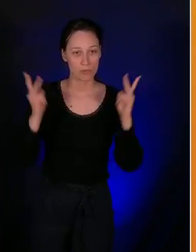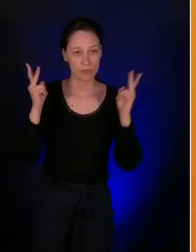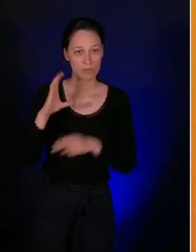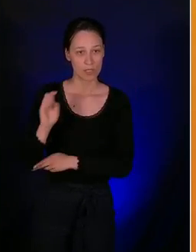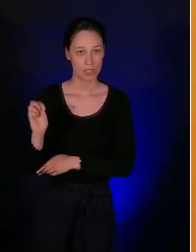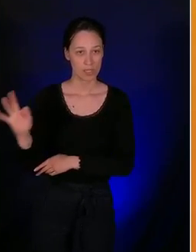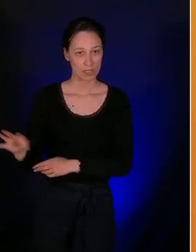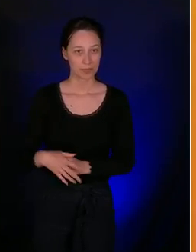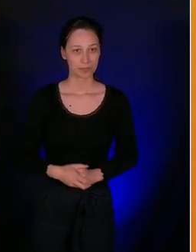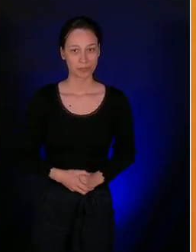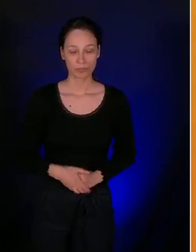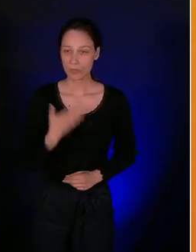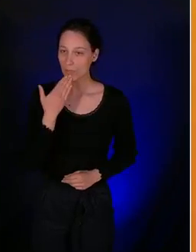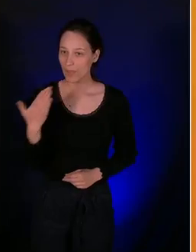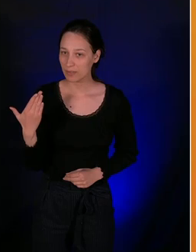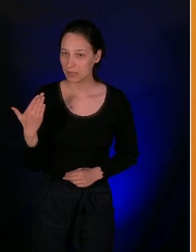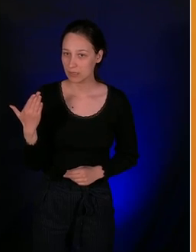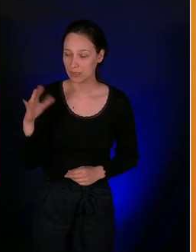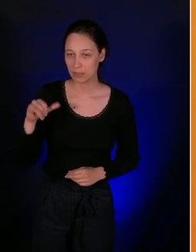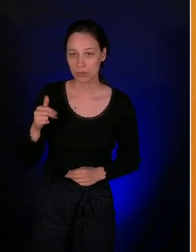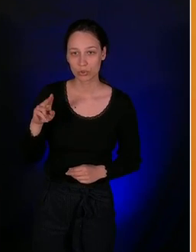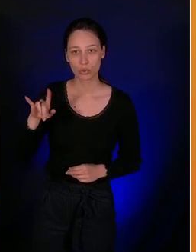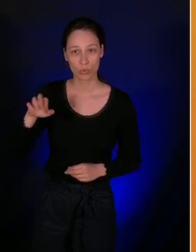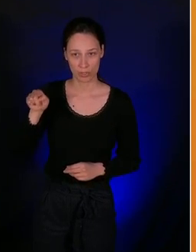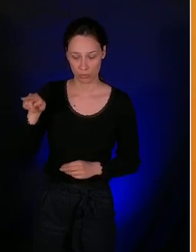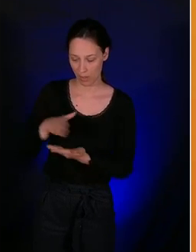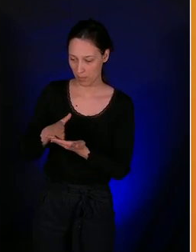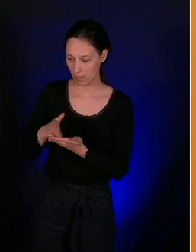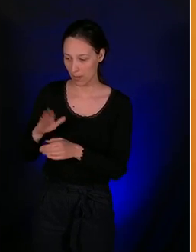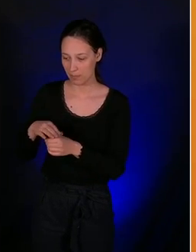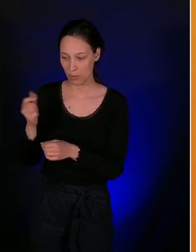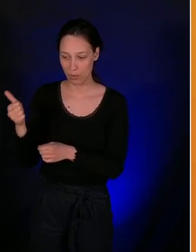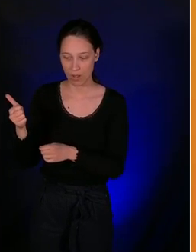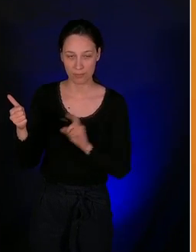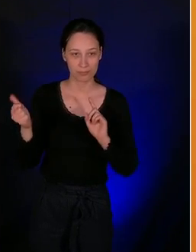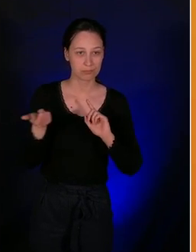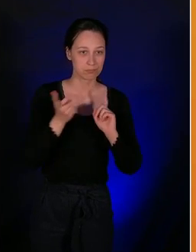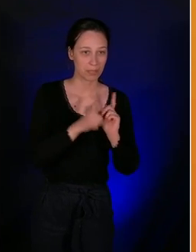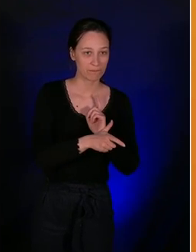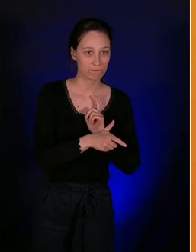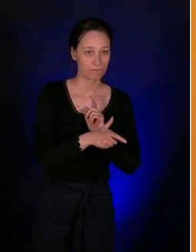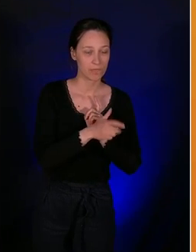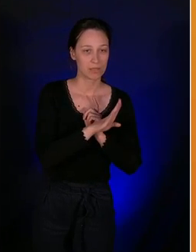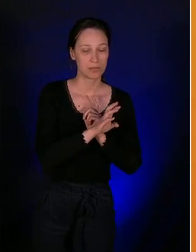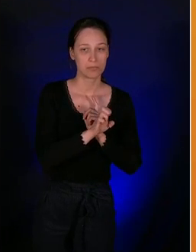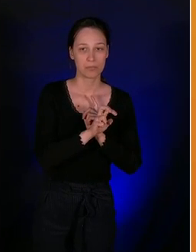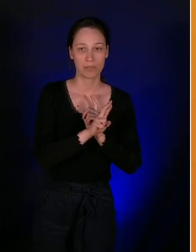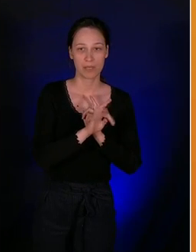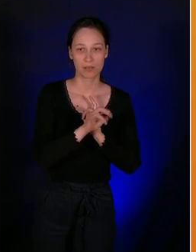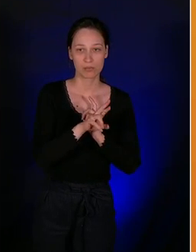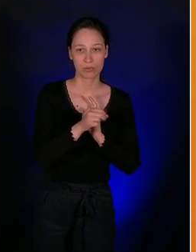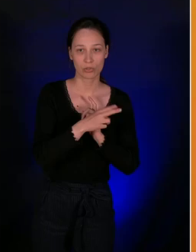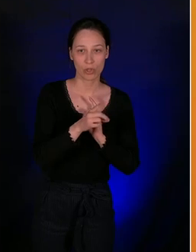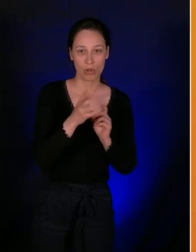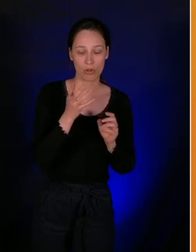Alors, merci. Julie Blondel se prépare au micro 1. Et la parole est à Bertrand Hamache pour la RATP.